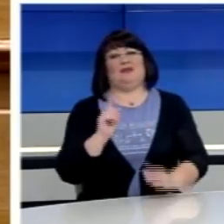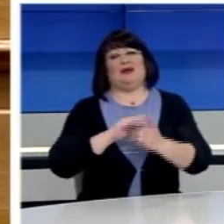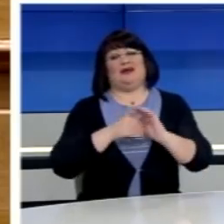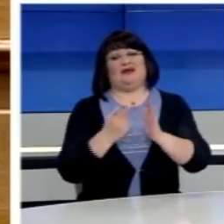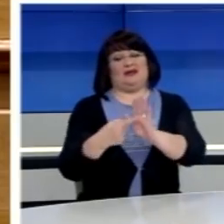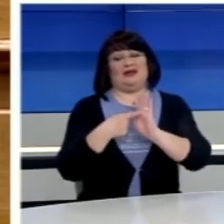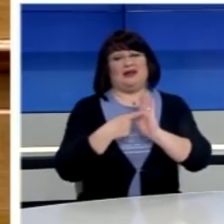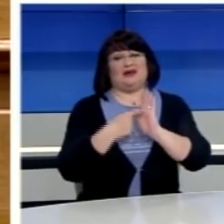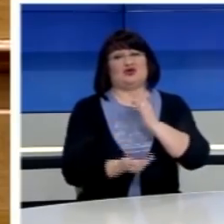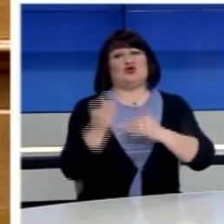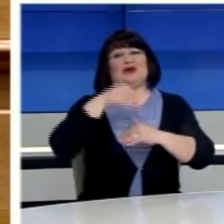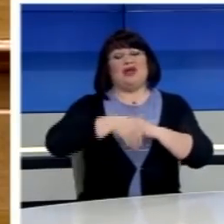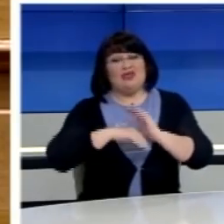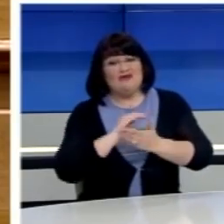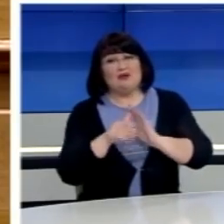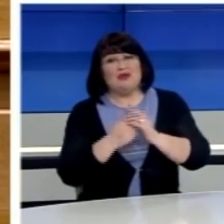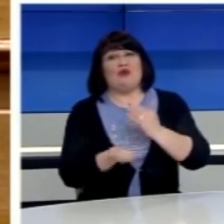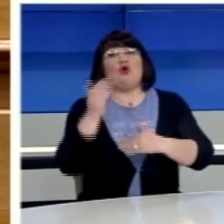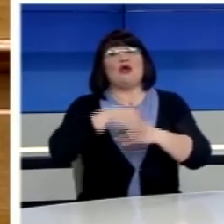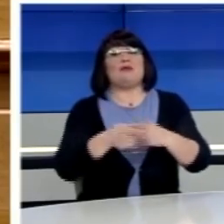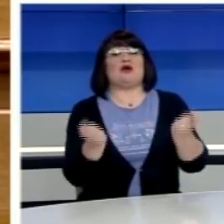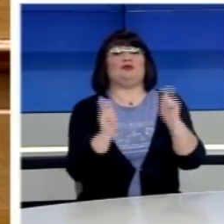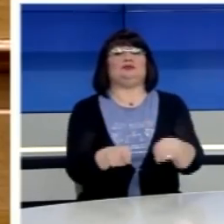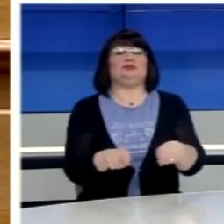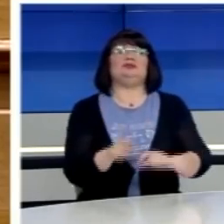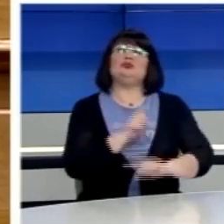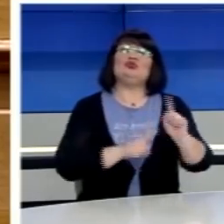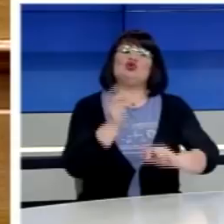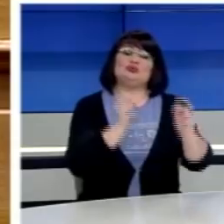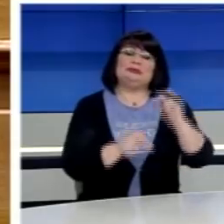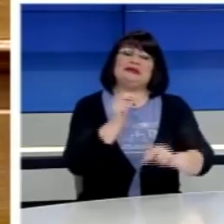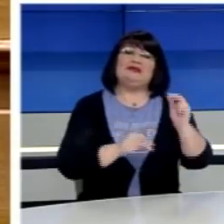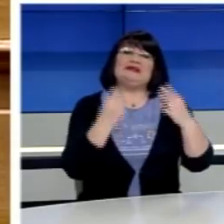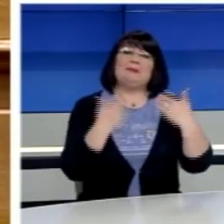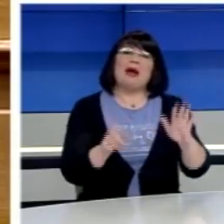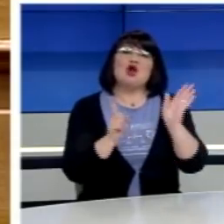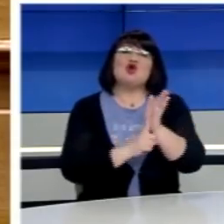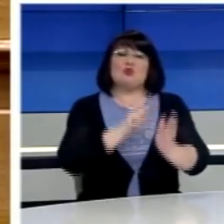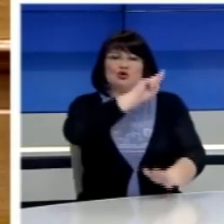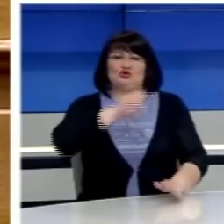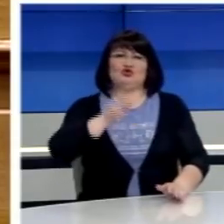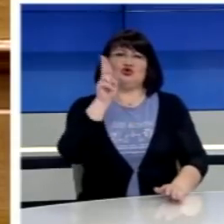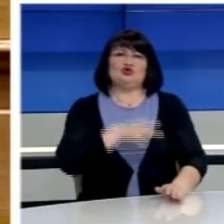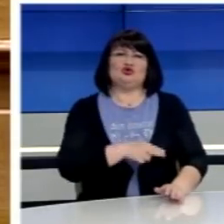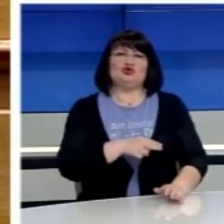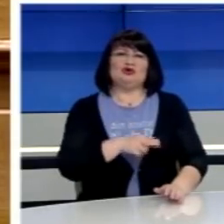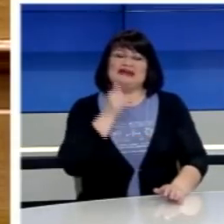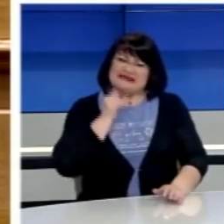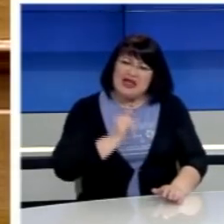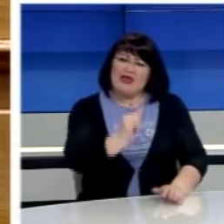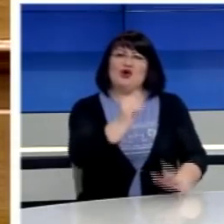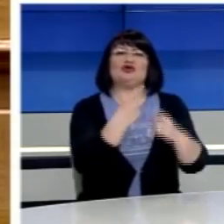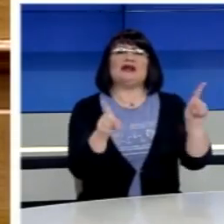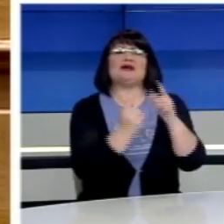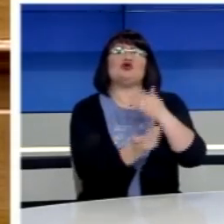πολύ για το ολοήμερο που δεν λειτουργεί. Ποιος ψήφισε το νόμο που καταργεί το σταθερό δάσκαλο